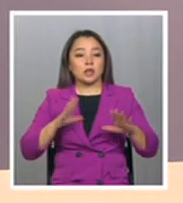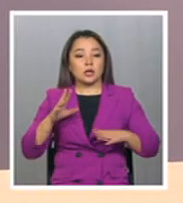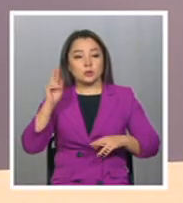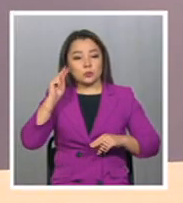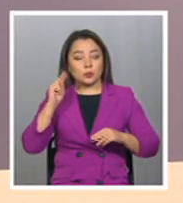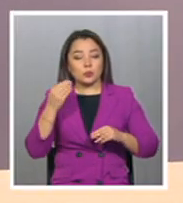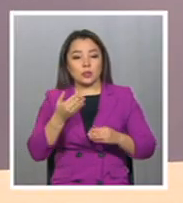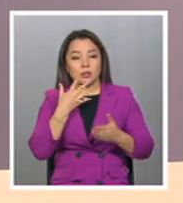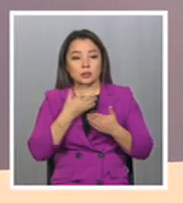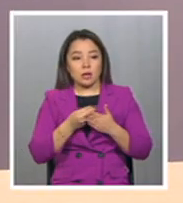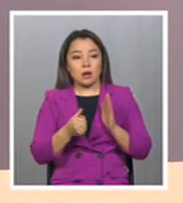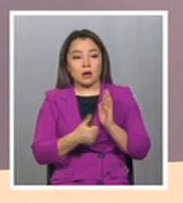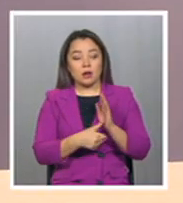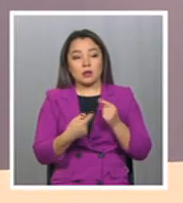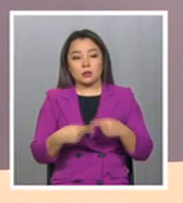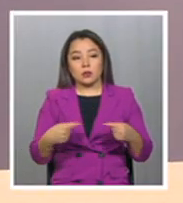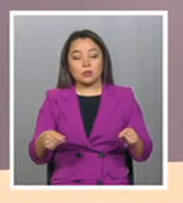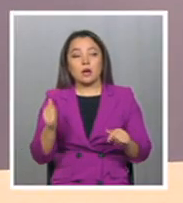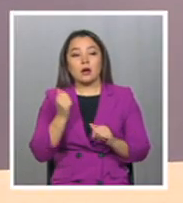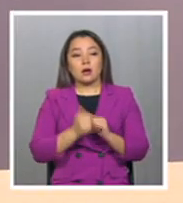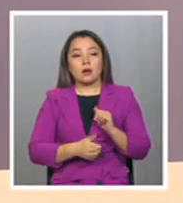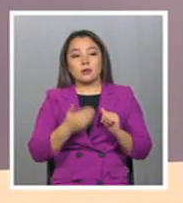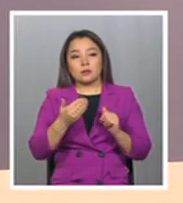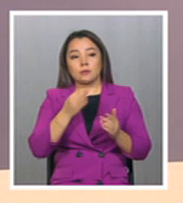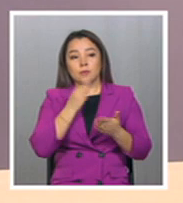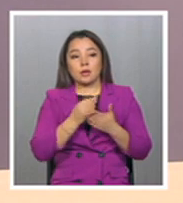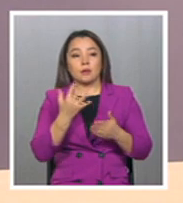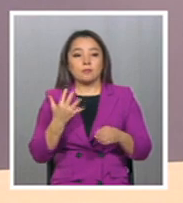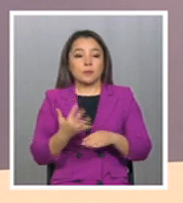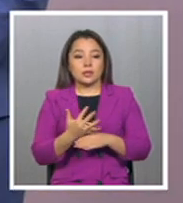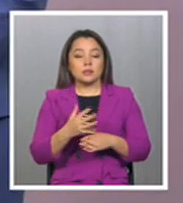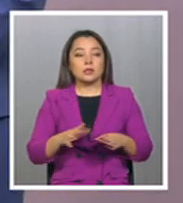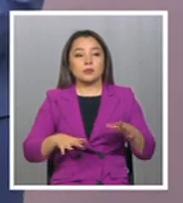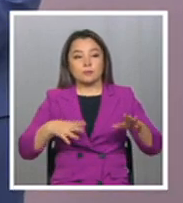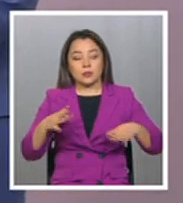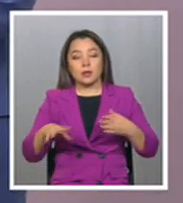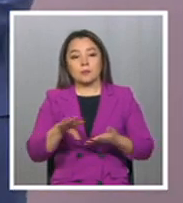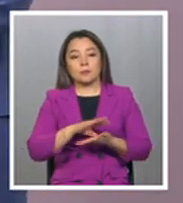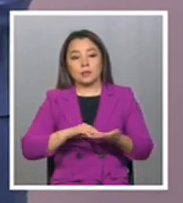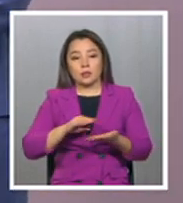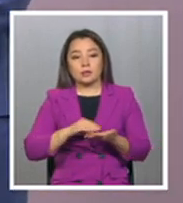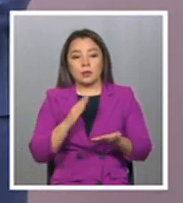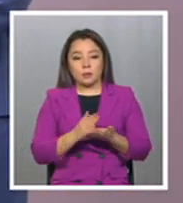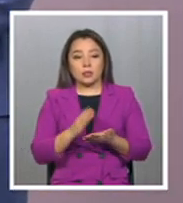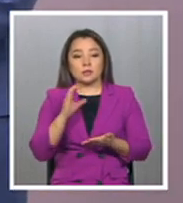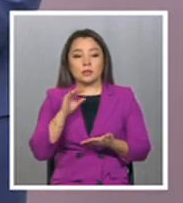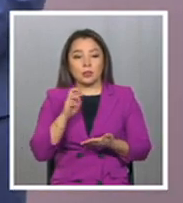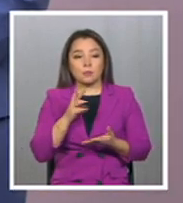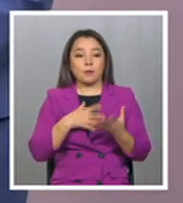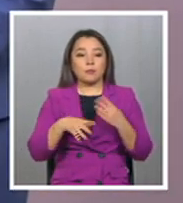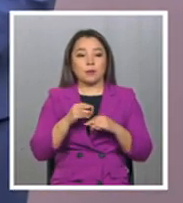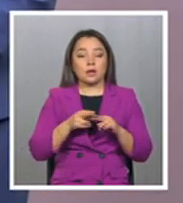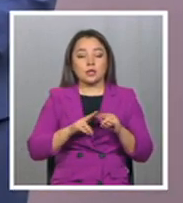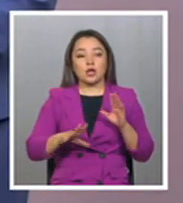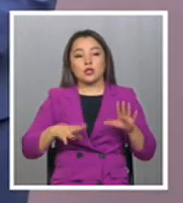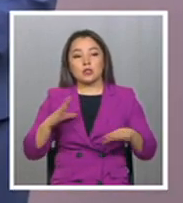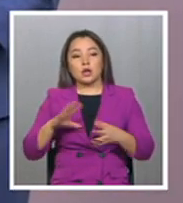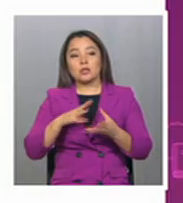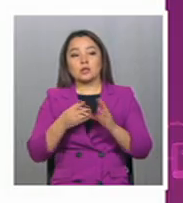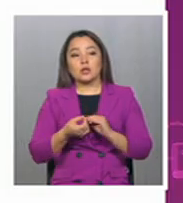жаттығудың 6 түрінің әрбірін 5 реттен жасады. Сырым барлығы неше жаттығу